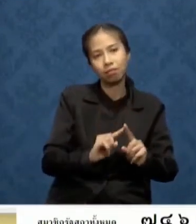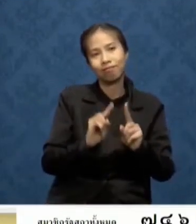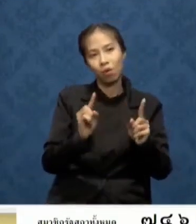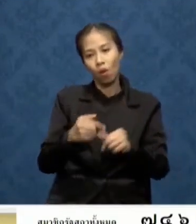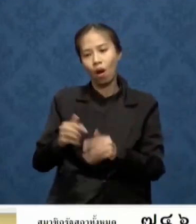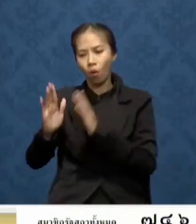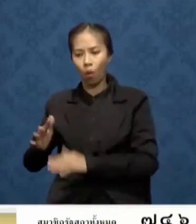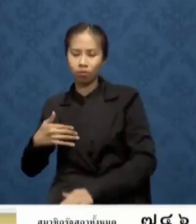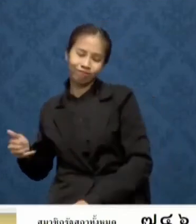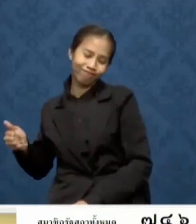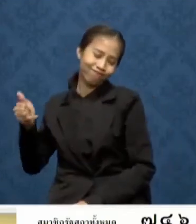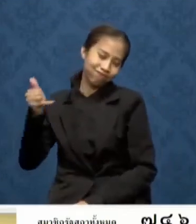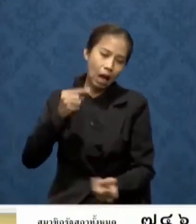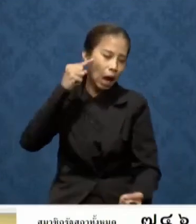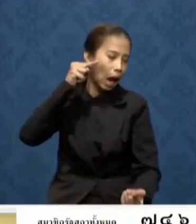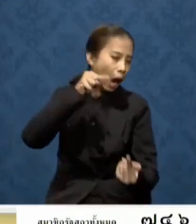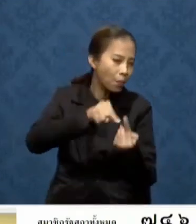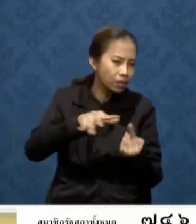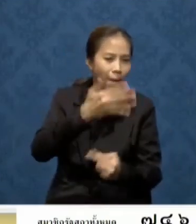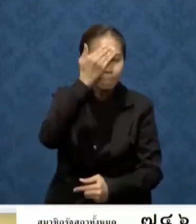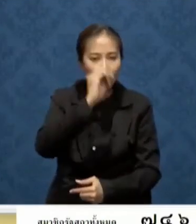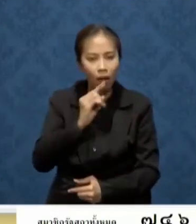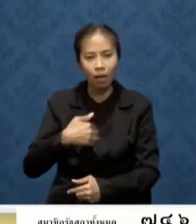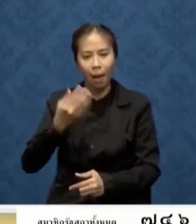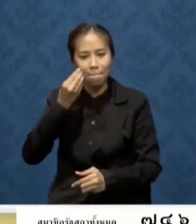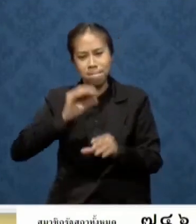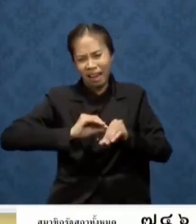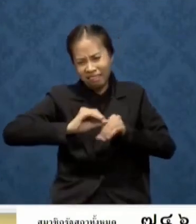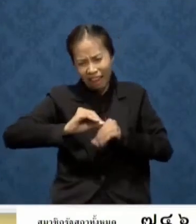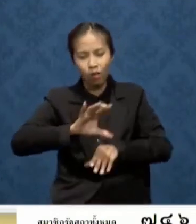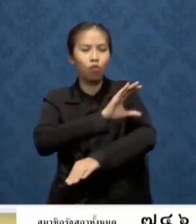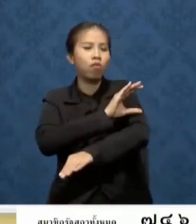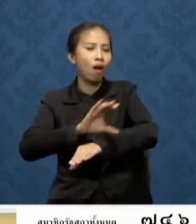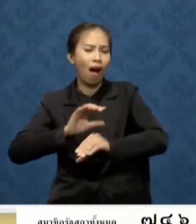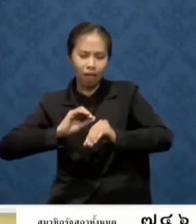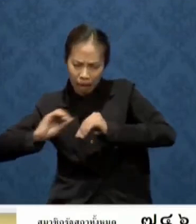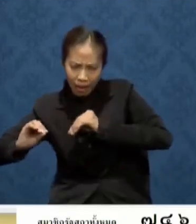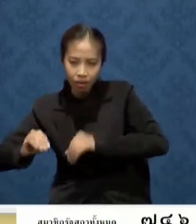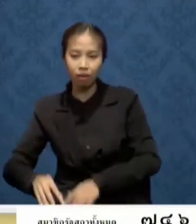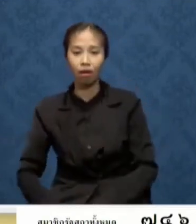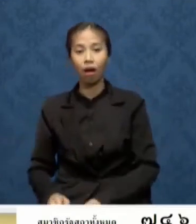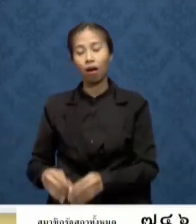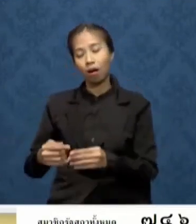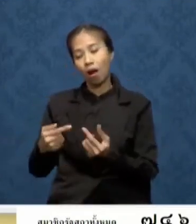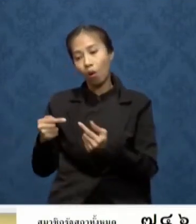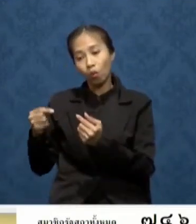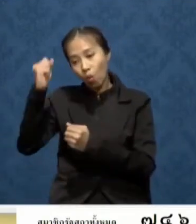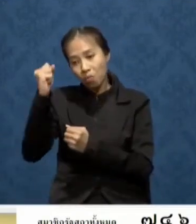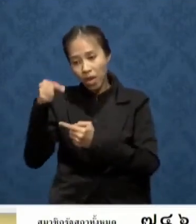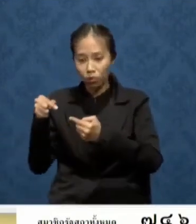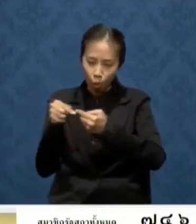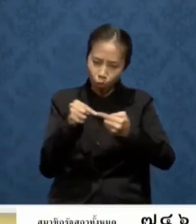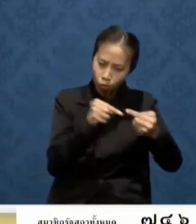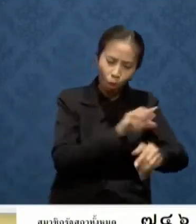เข้าไม่ถึงคือกว่าจะถงสถานี้เี่ยมลำบากมากแพงมากแล้วแงกวาคาใช้ลไปฟ้าอีก